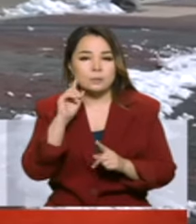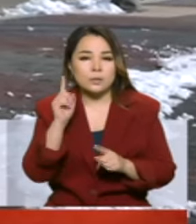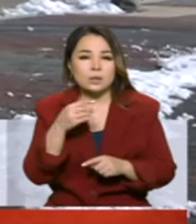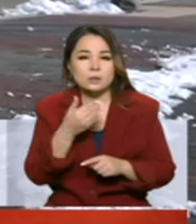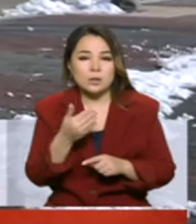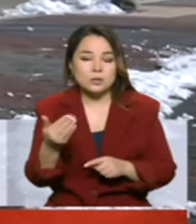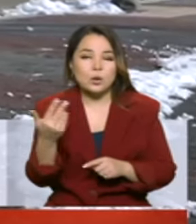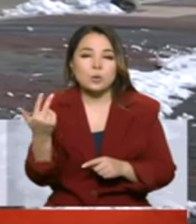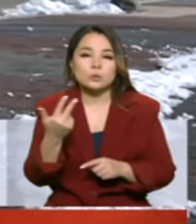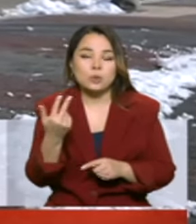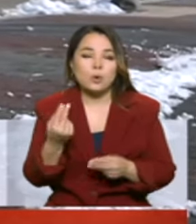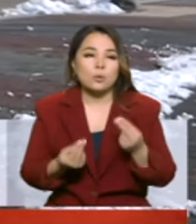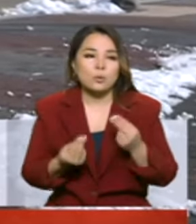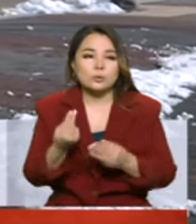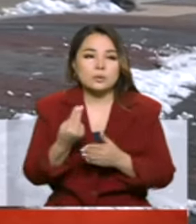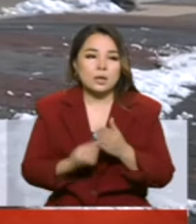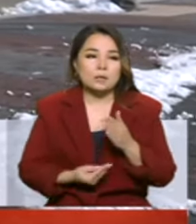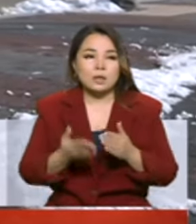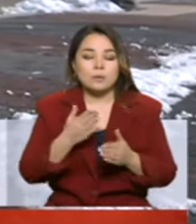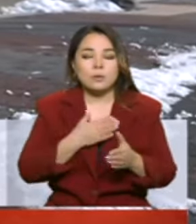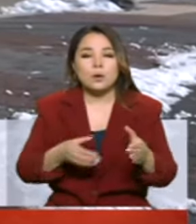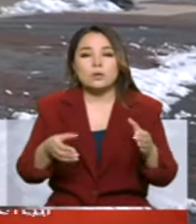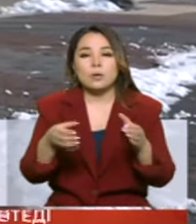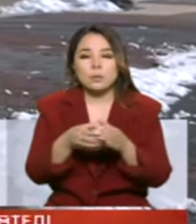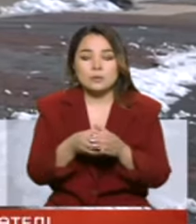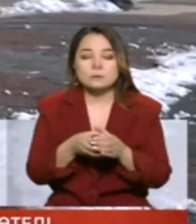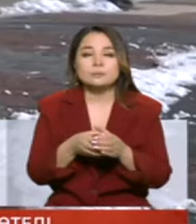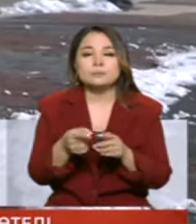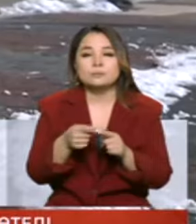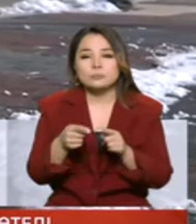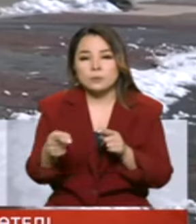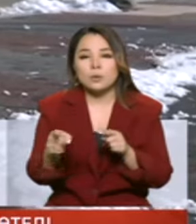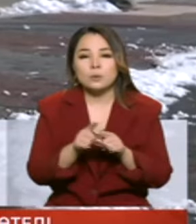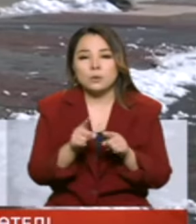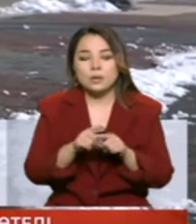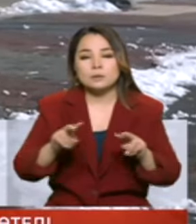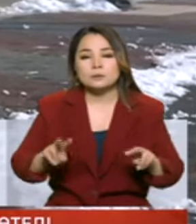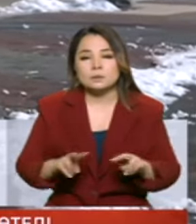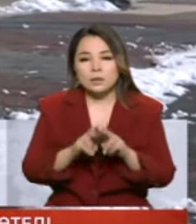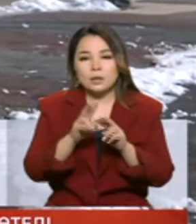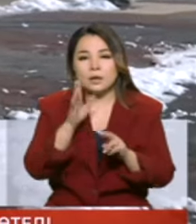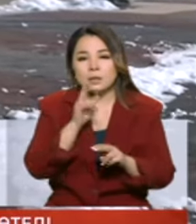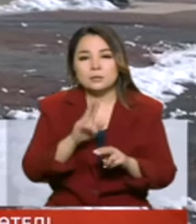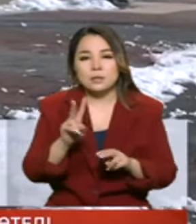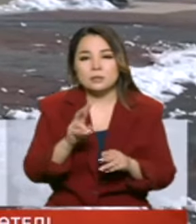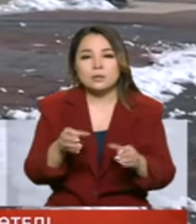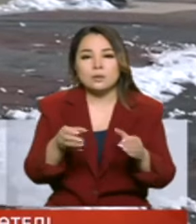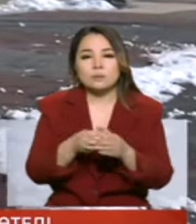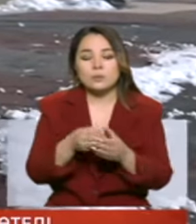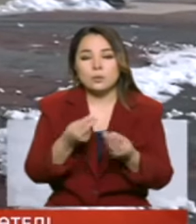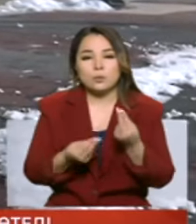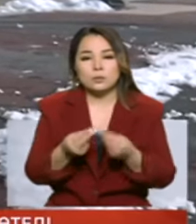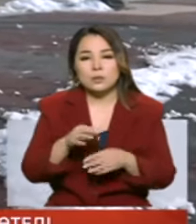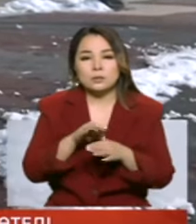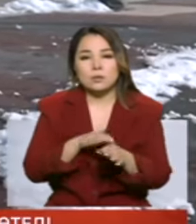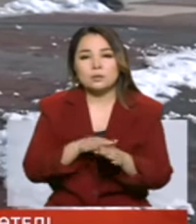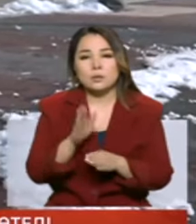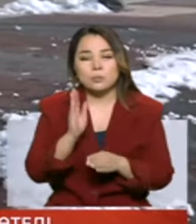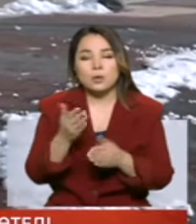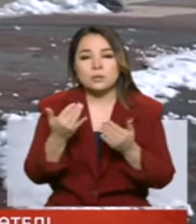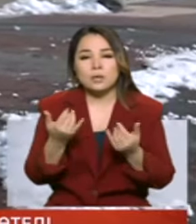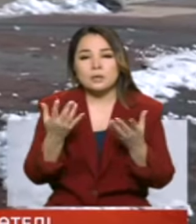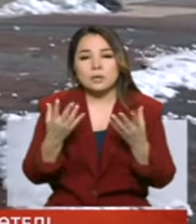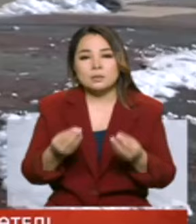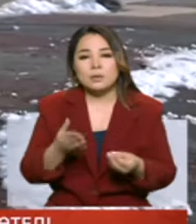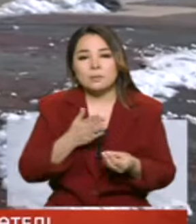бүгін 3-ші ойында ұтылып қалды біздің құрама. Алда Астана уақытымен сағат 2-де Тайпей құрамасымен ойнайтын болады. Қазіргі